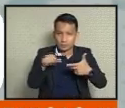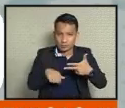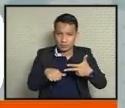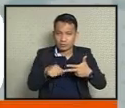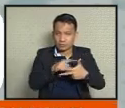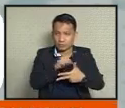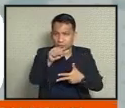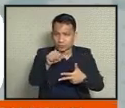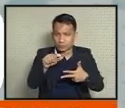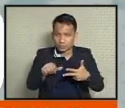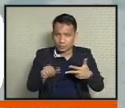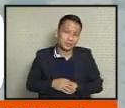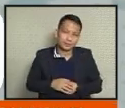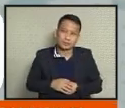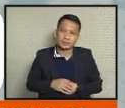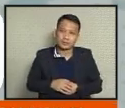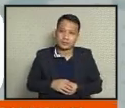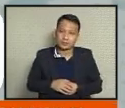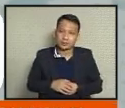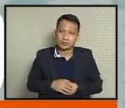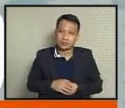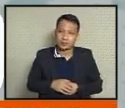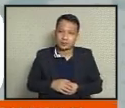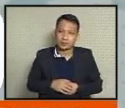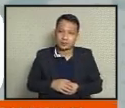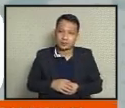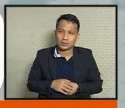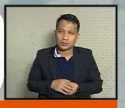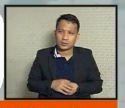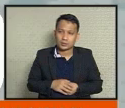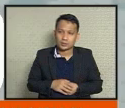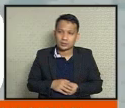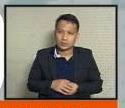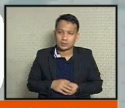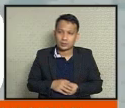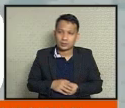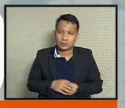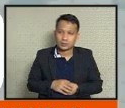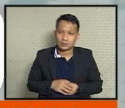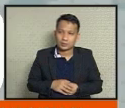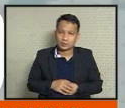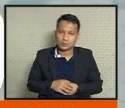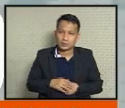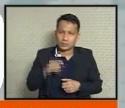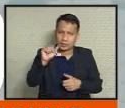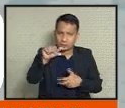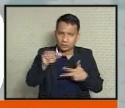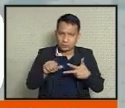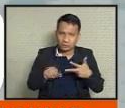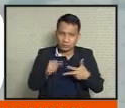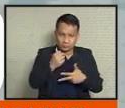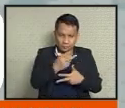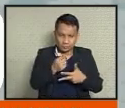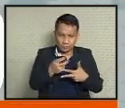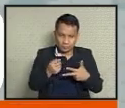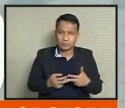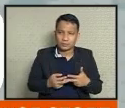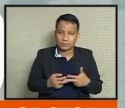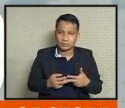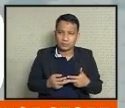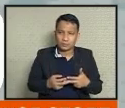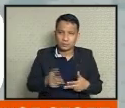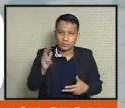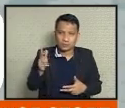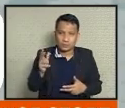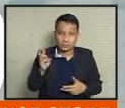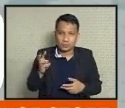3 counts yun. Tama, sir? Yes, sir. So kung halimbawa 3 posts, 12 plus, maximum na lang, sir, 12 plus 12, 24 plus 12,